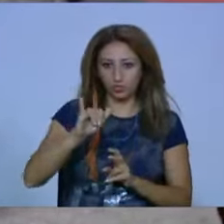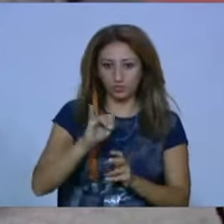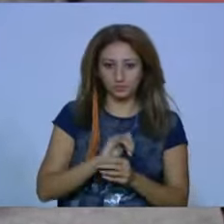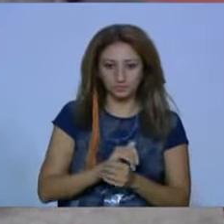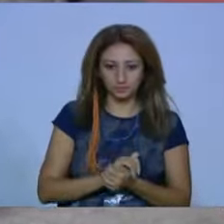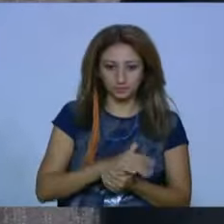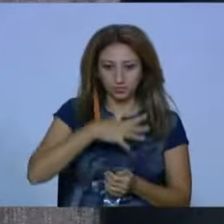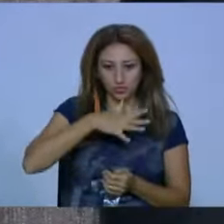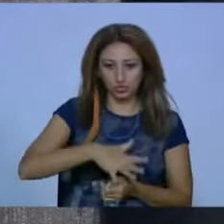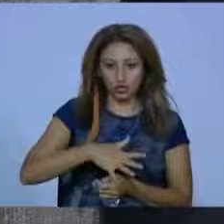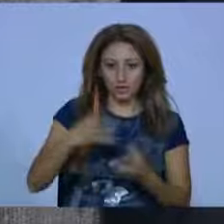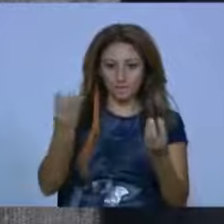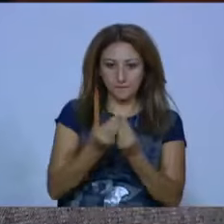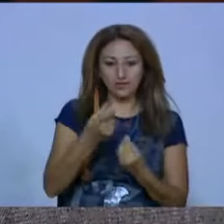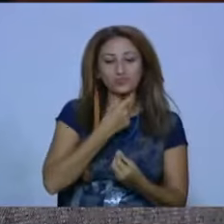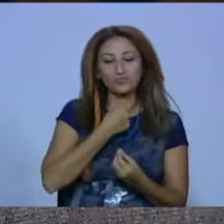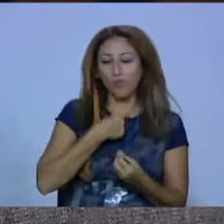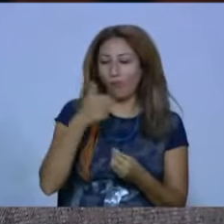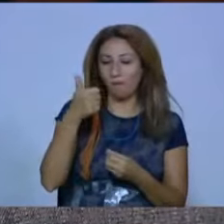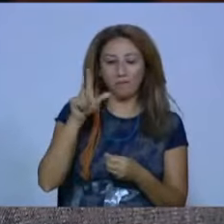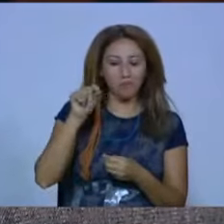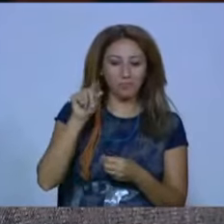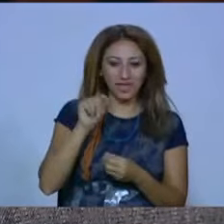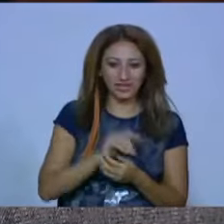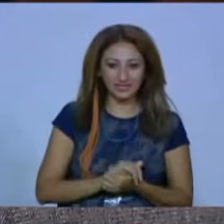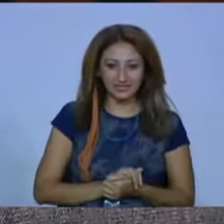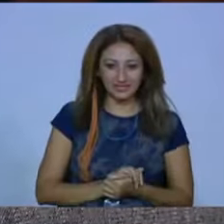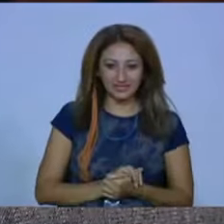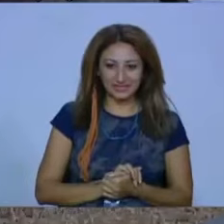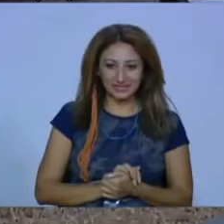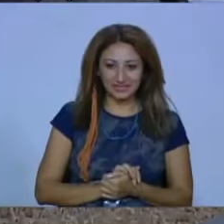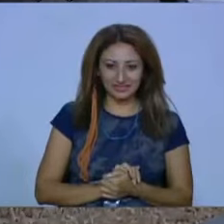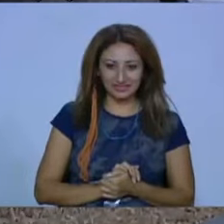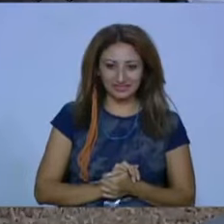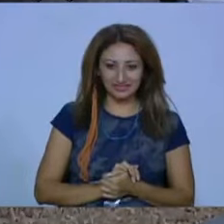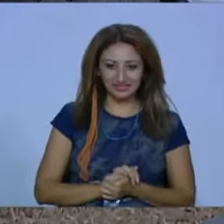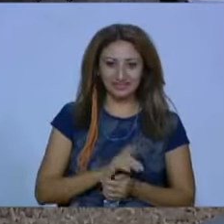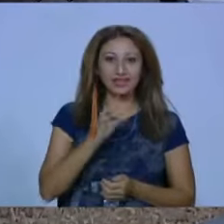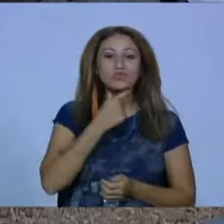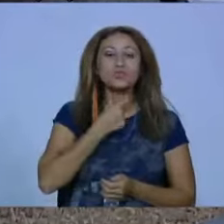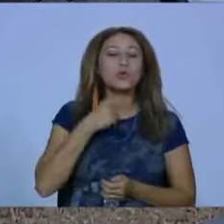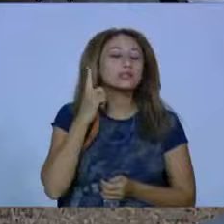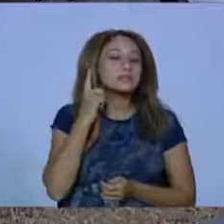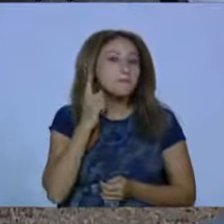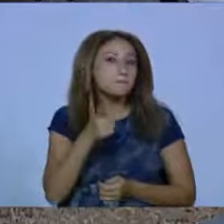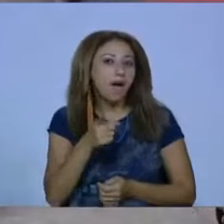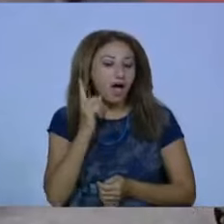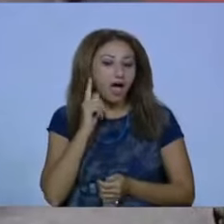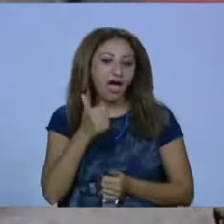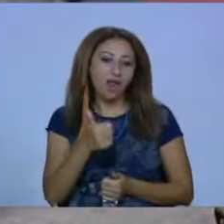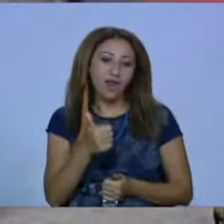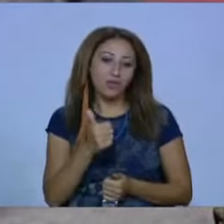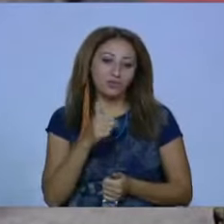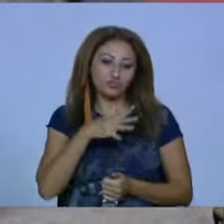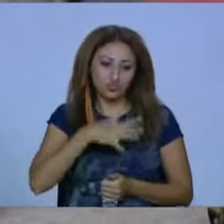الشيخ احمد رضوان ما شاء الله صوطها جميل والله ما شاء الله يعني هو طبعا ما بتدخلش مكان الا يقول لي مثلا نسمع صوتها الاول لما دخلت